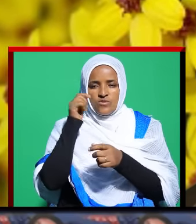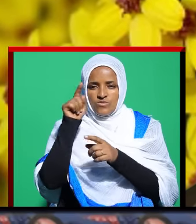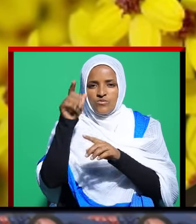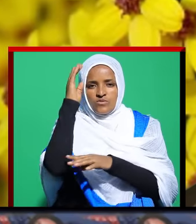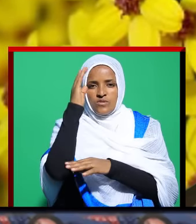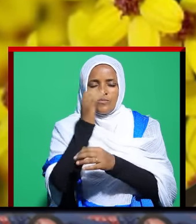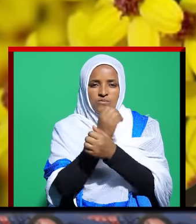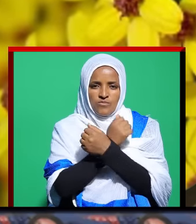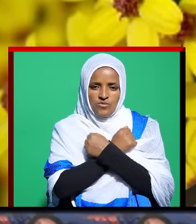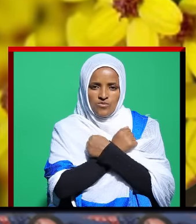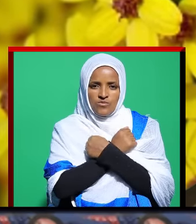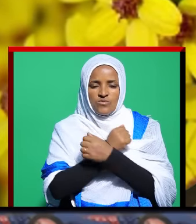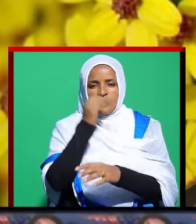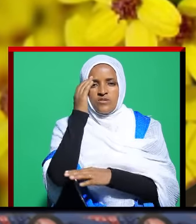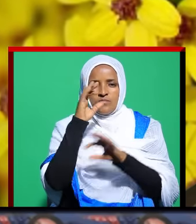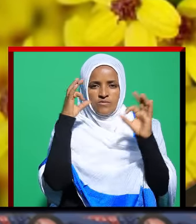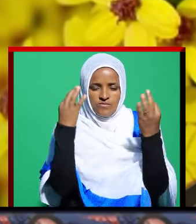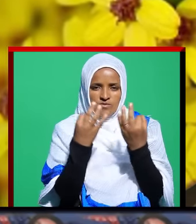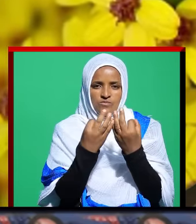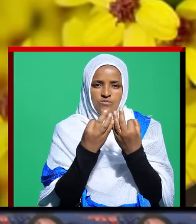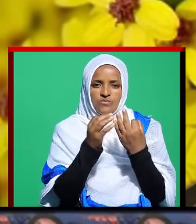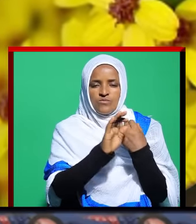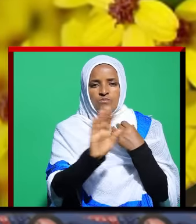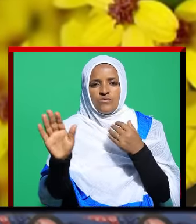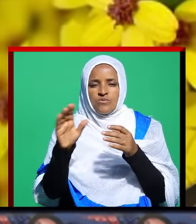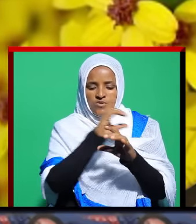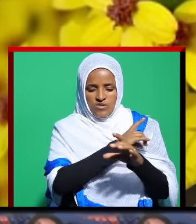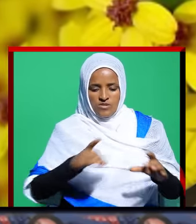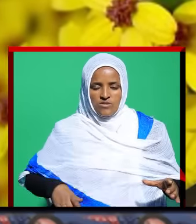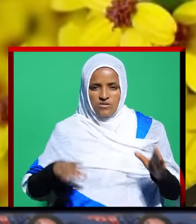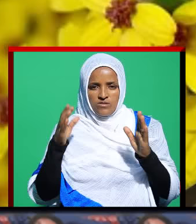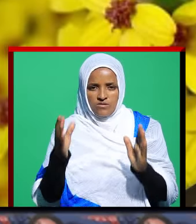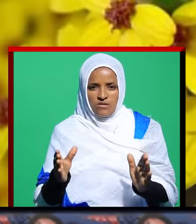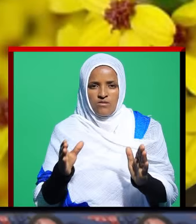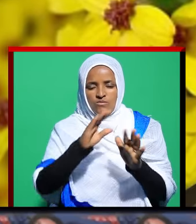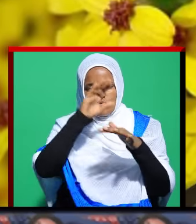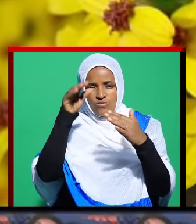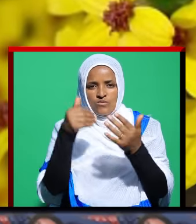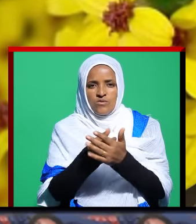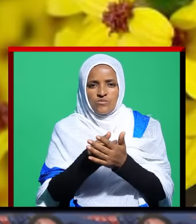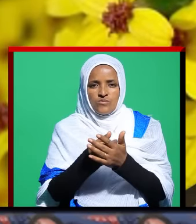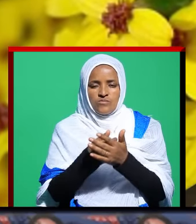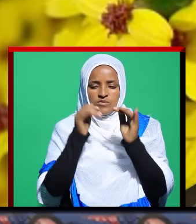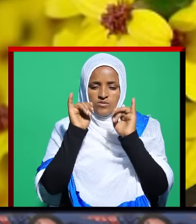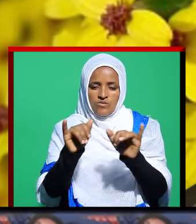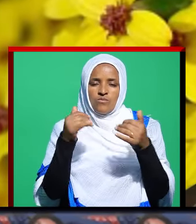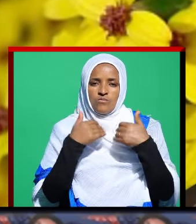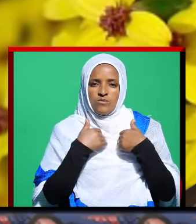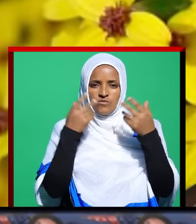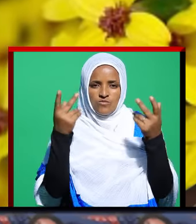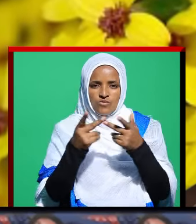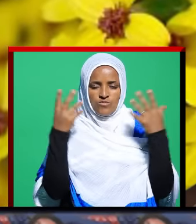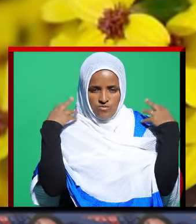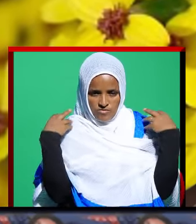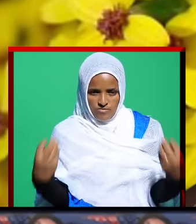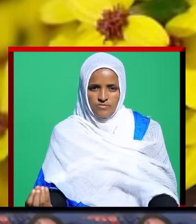እሱ እግዚአብሔርን የምትወዱ የእግዚአብሔር ቤተሰቦቹ ምእመናን እና ምእመናት ሁላችሁም በያላችሁበት